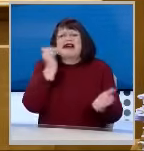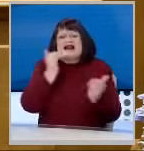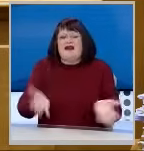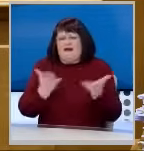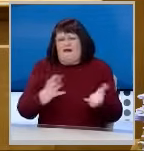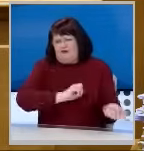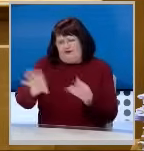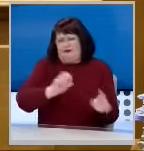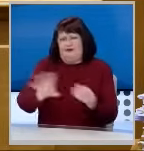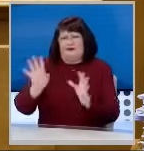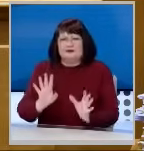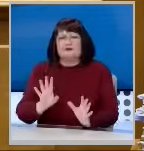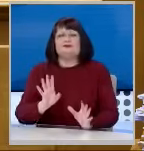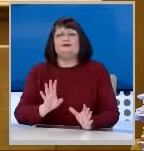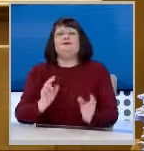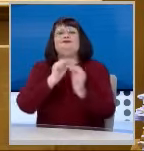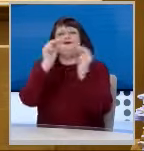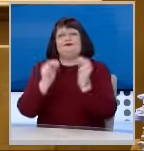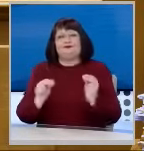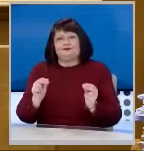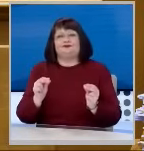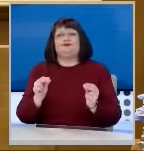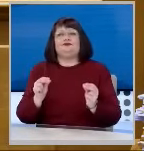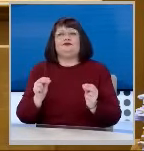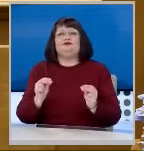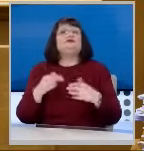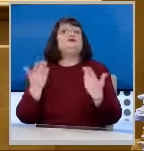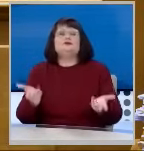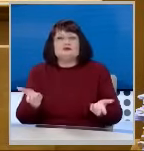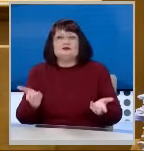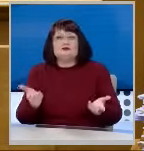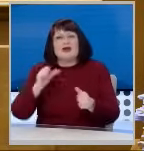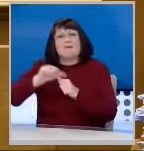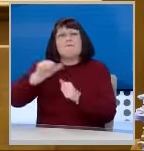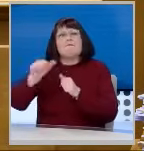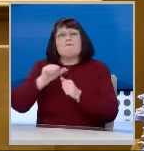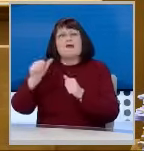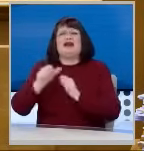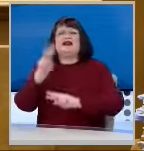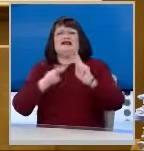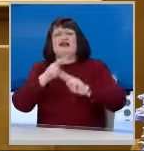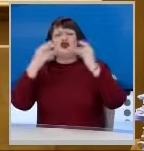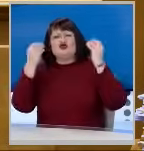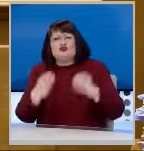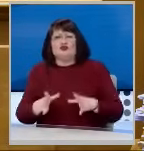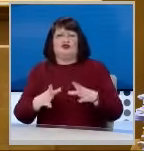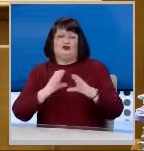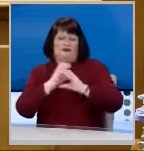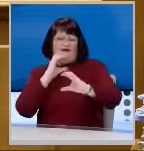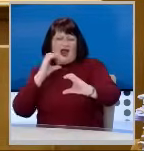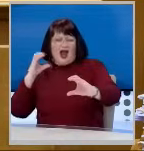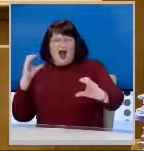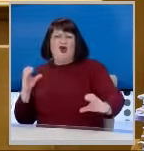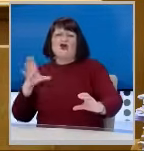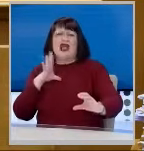απομάκρυνση που οδήγησε στο να είναι εκτεθειμένα επί μήνες στις καιρικές συνθήκες τα βαγόνια με ανθρώπινα